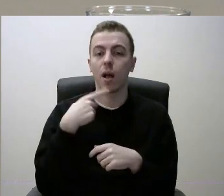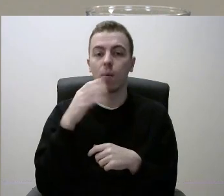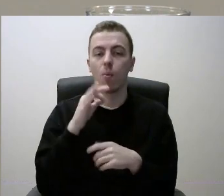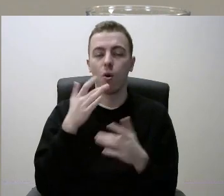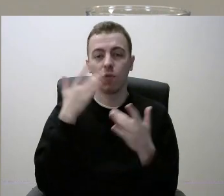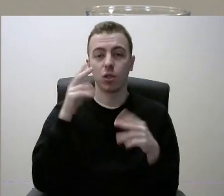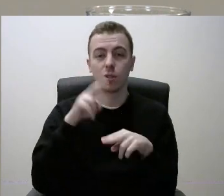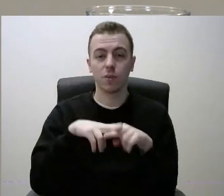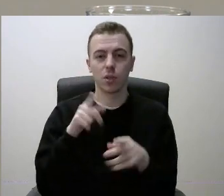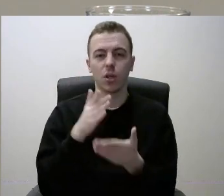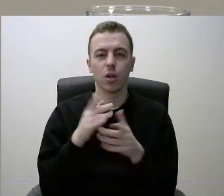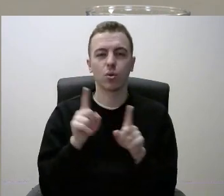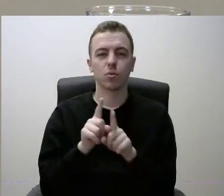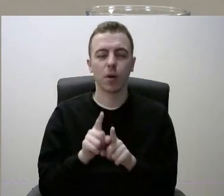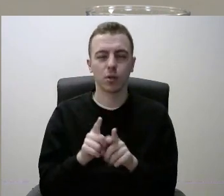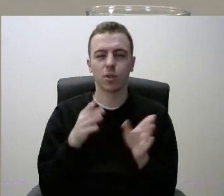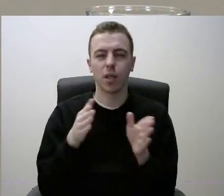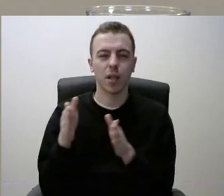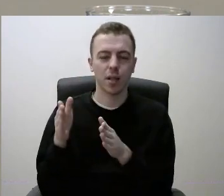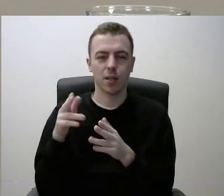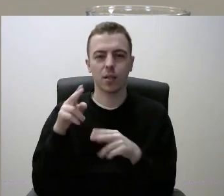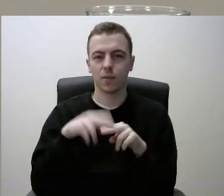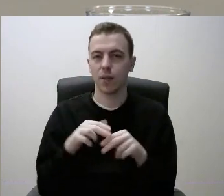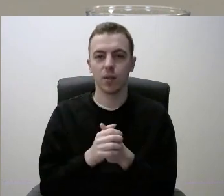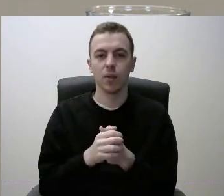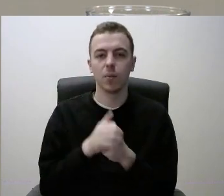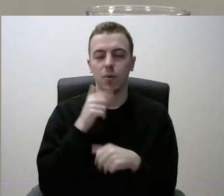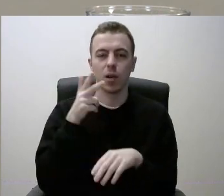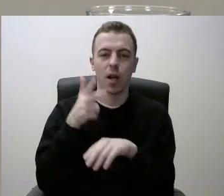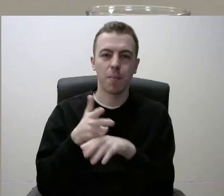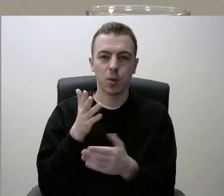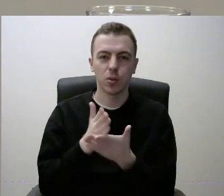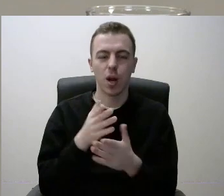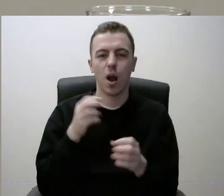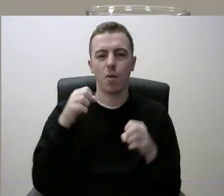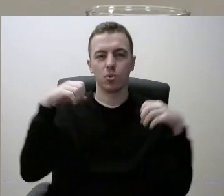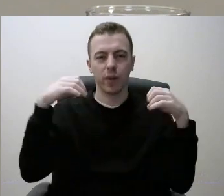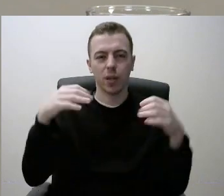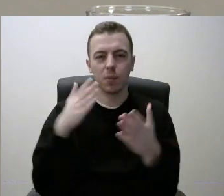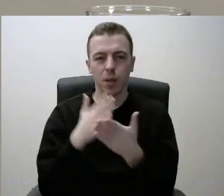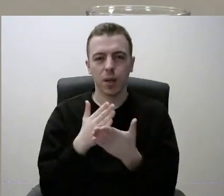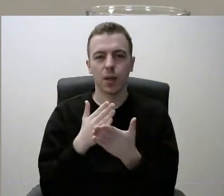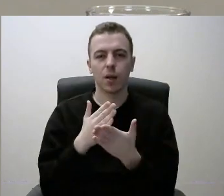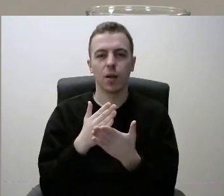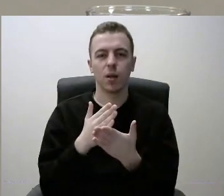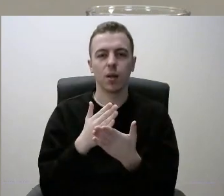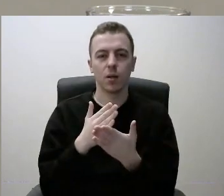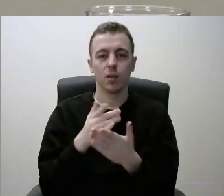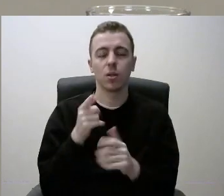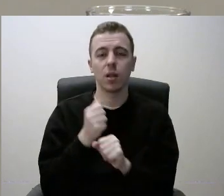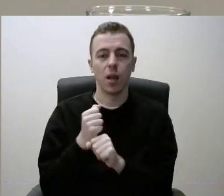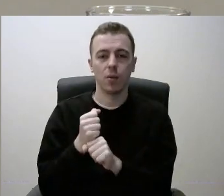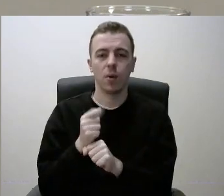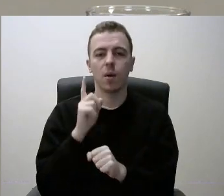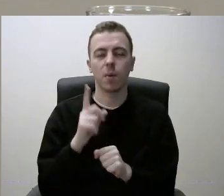yra tos pačios standartinės priemonės, apie kurias minėjote. Tai yra kameros, tai yra apšvietimai gatvėse, viešosiose erdvėse ir tai yra daroma. Ir matyt,